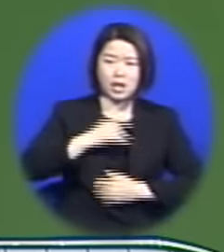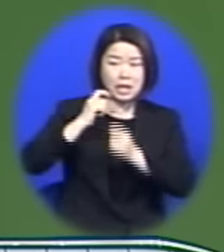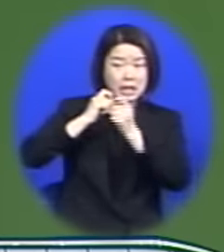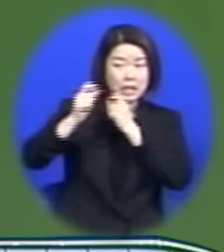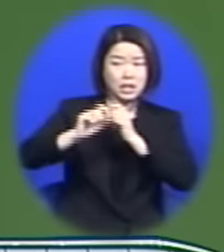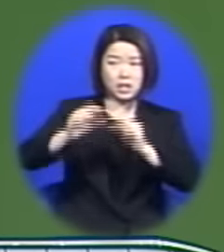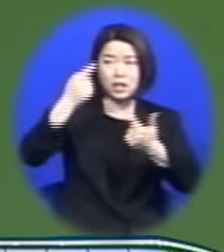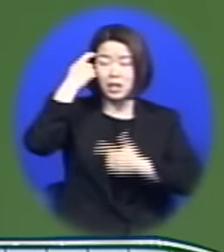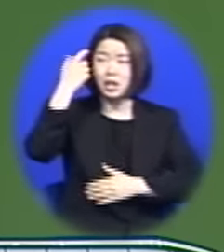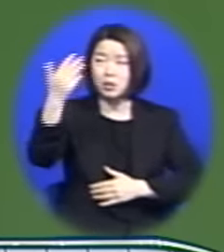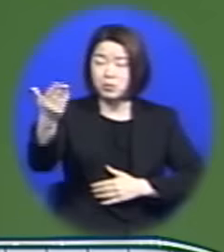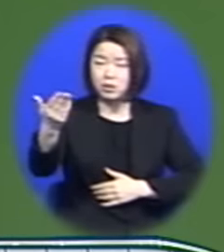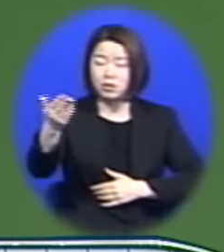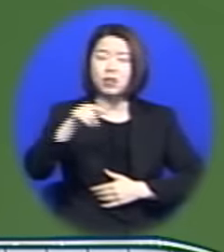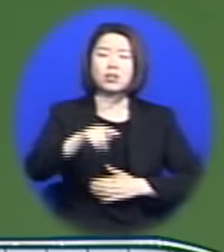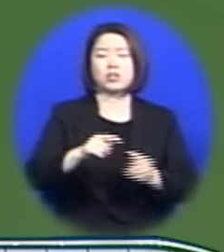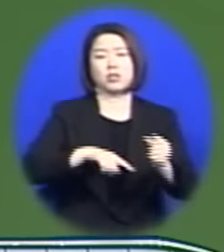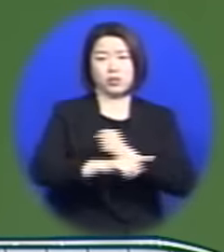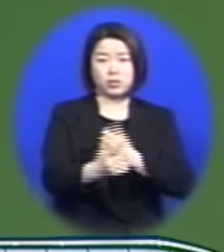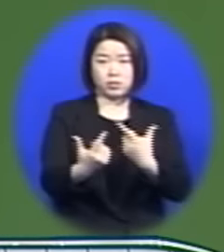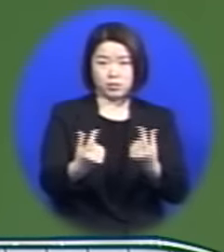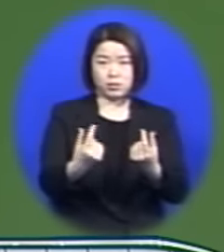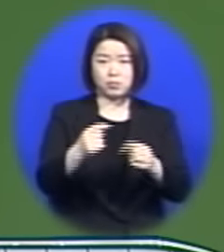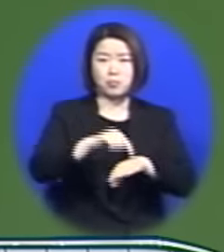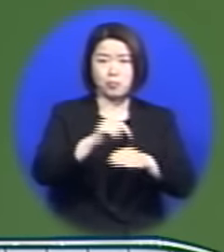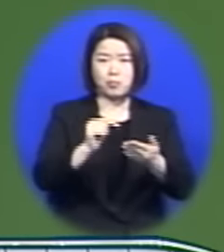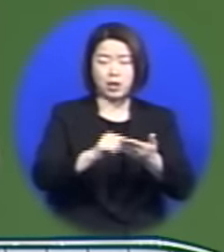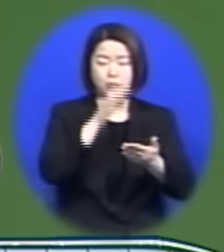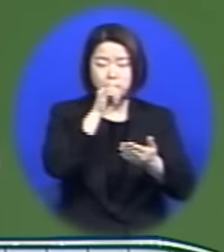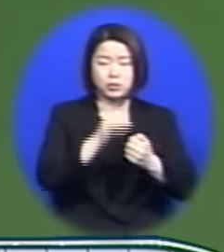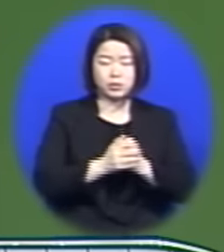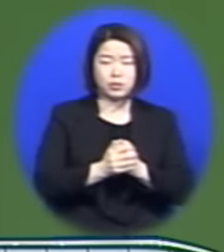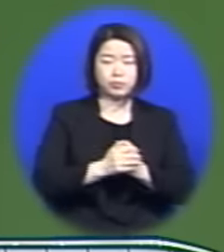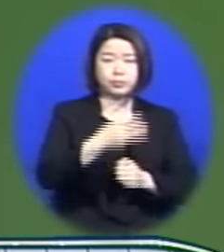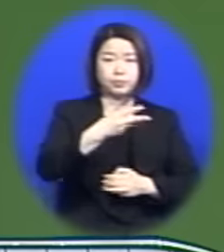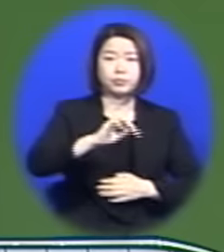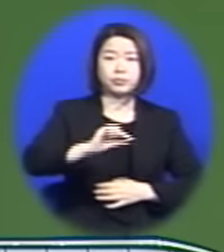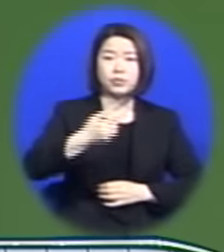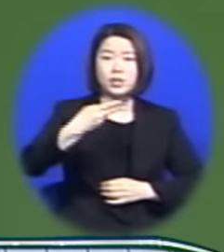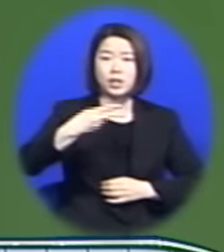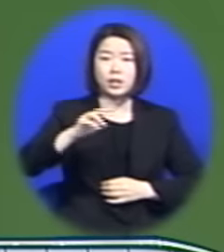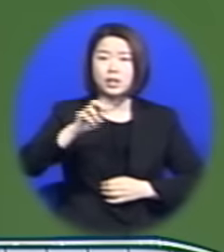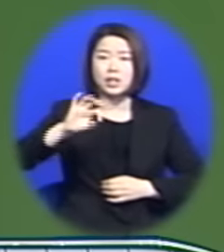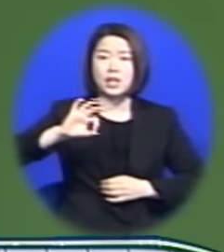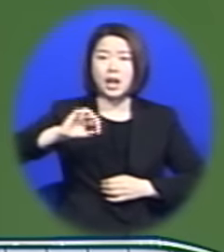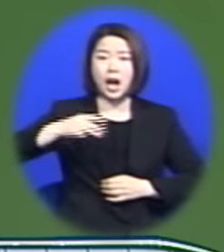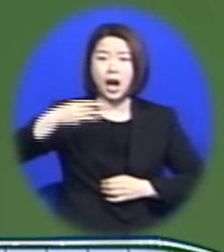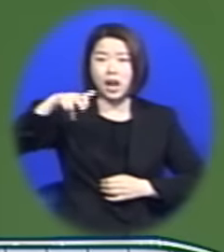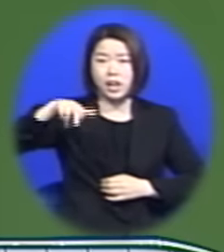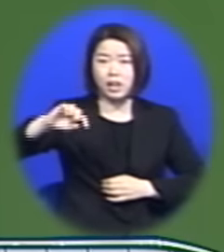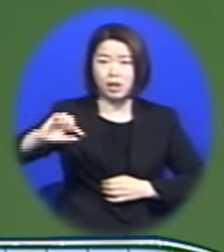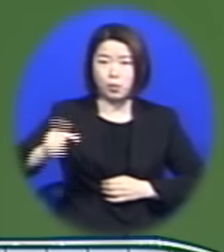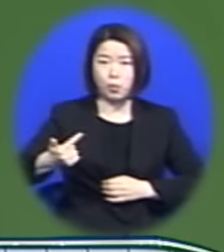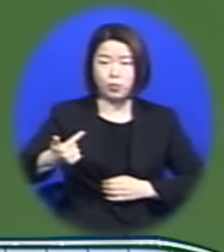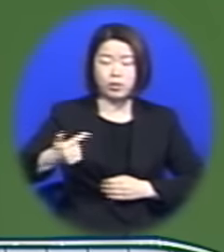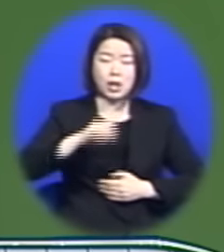않았습니까 이런 뜻이죠 랜디 알코이 쓴 악의 문제 바로